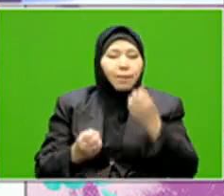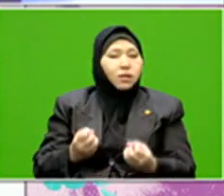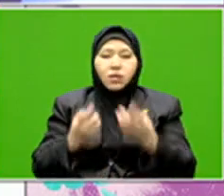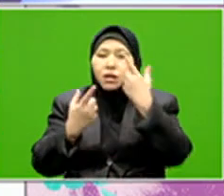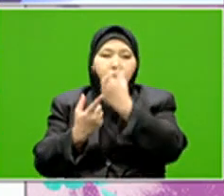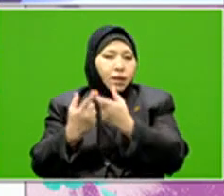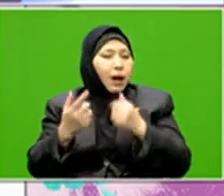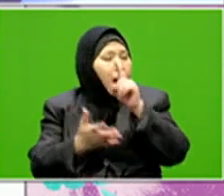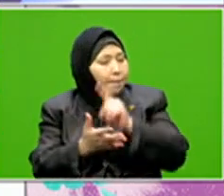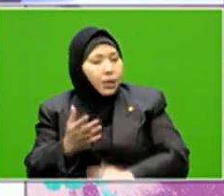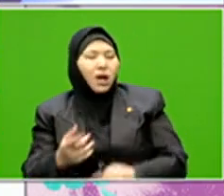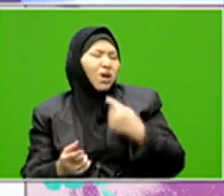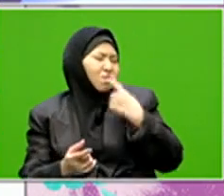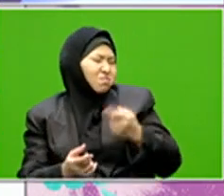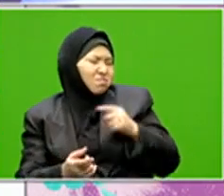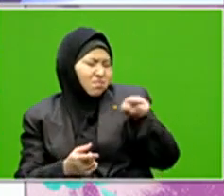kathiran